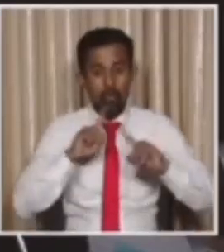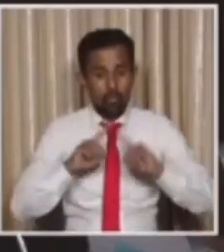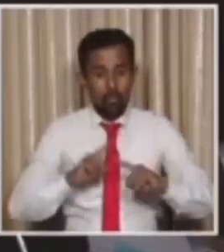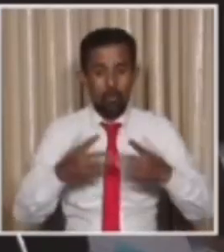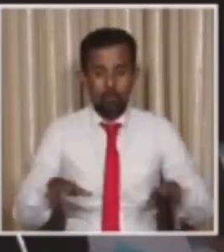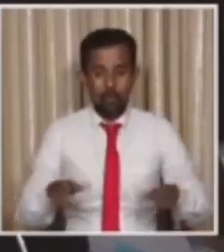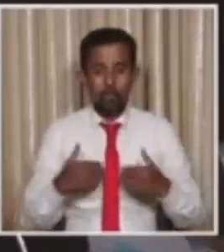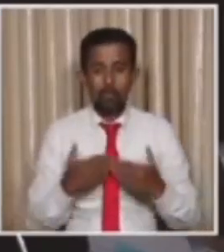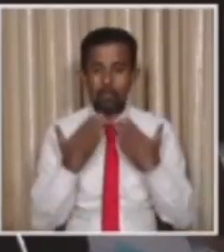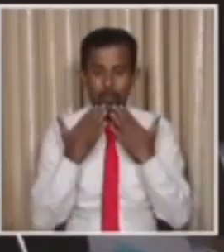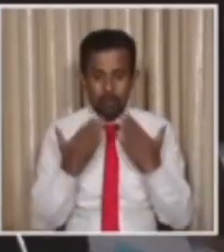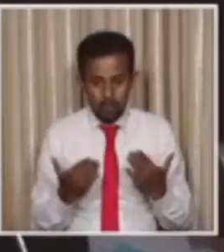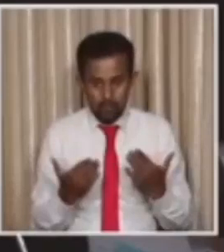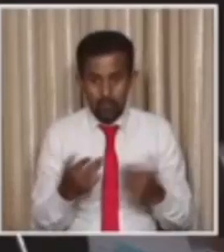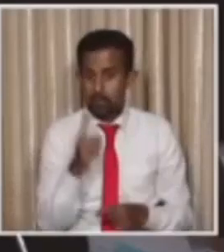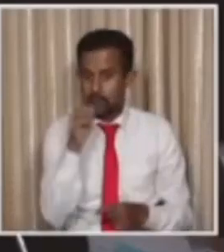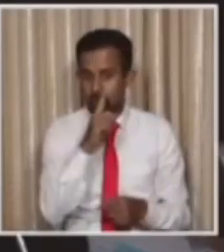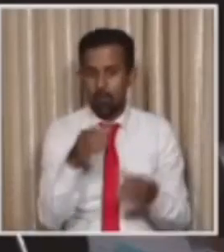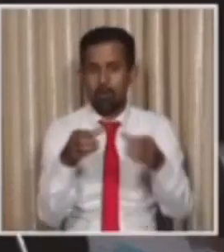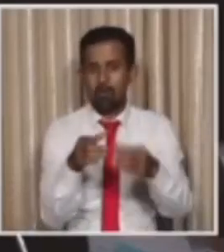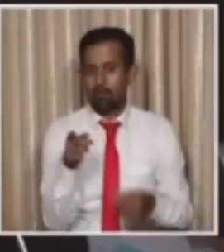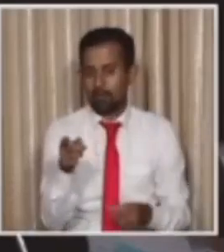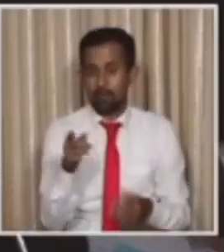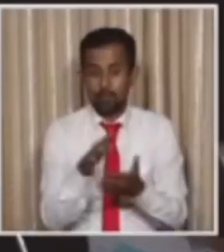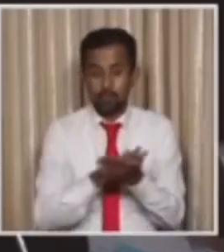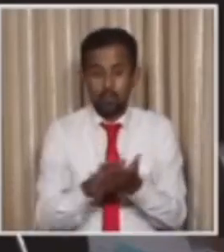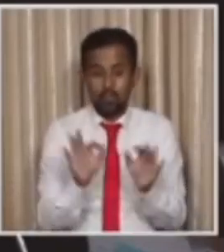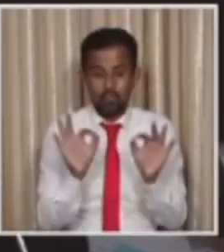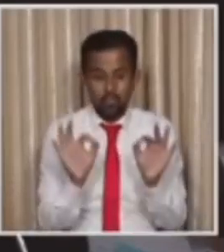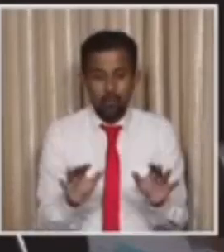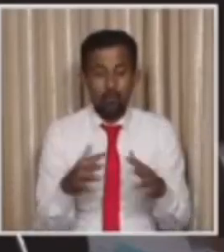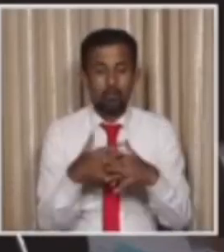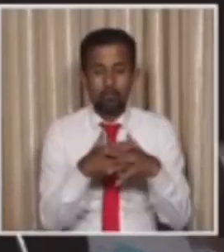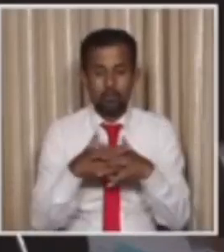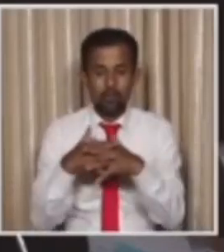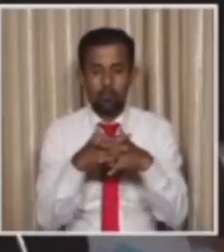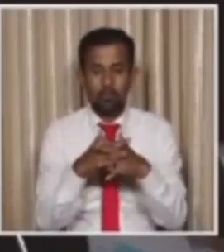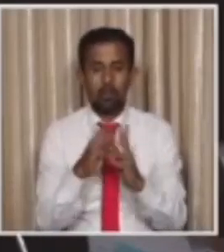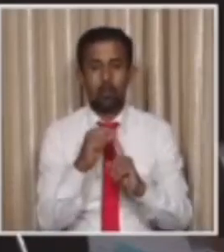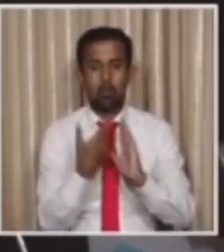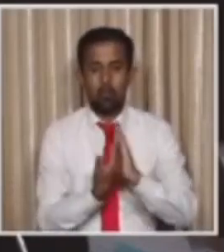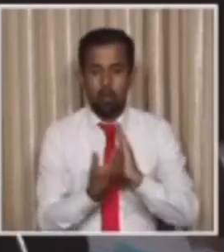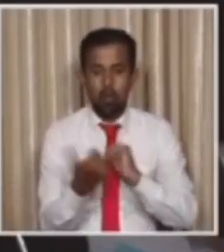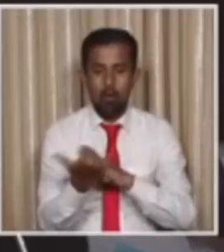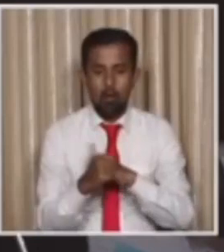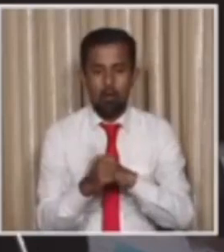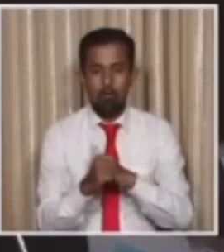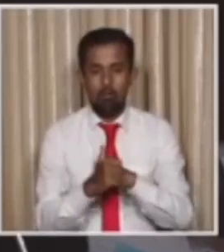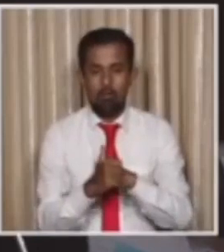අපි ස්තුතිවන්ත වෙන්න ඕනේ කණ්ඩායමට මුලින්ම විධිමත් සමාජ ආරක්ෂණ දලක් නිර්මාණය කිරීම